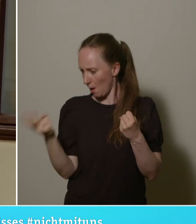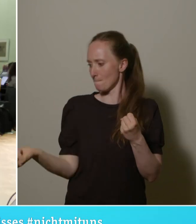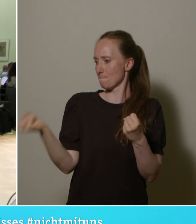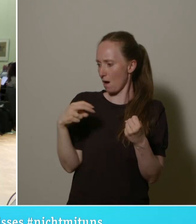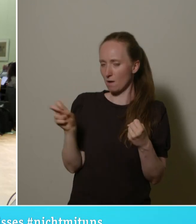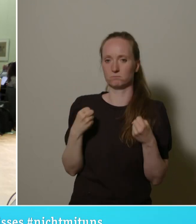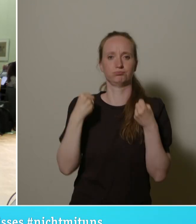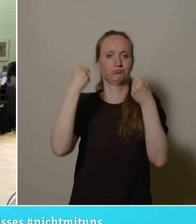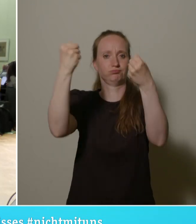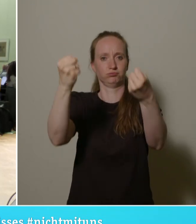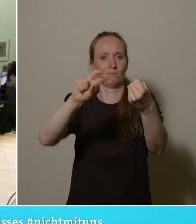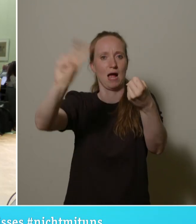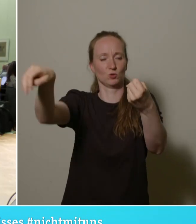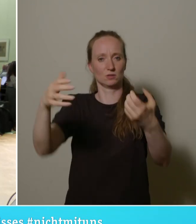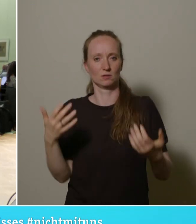Ja. Nein,